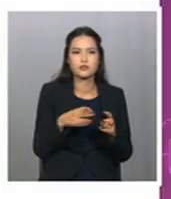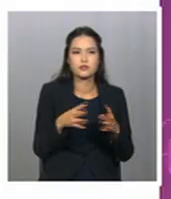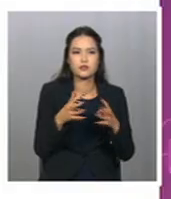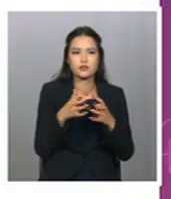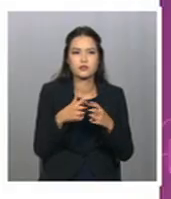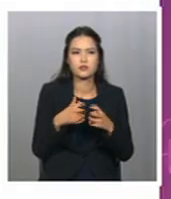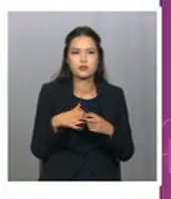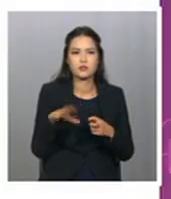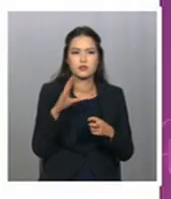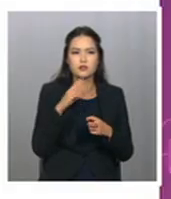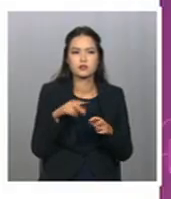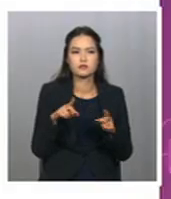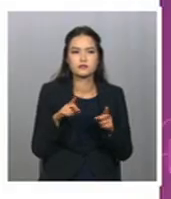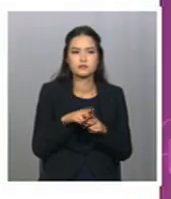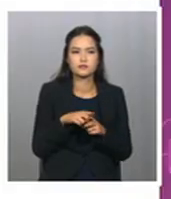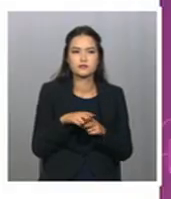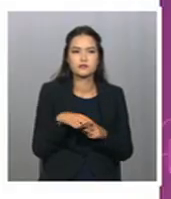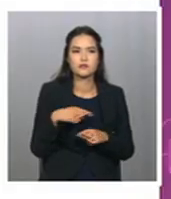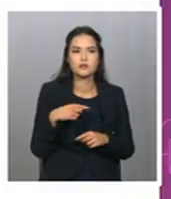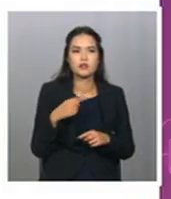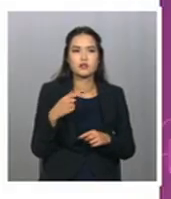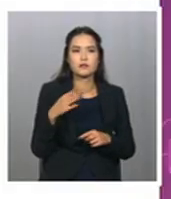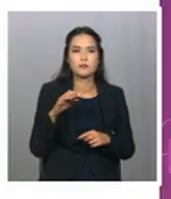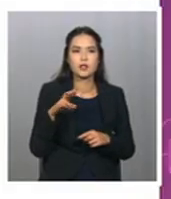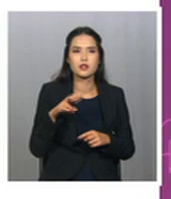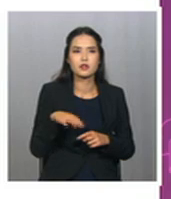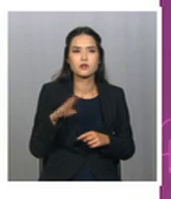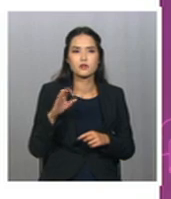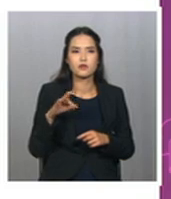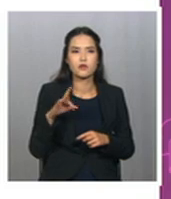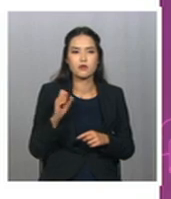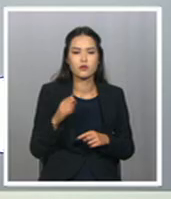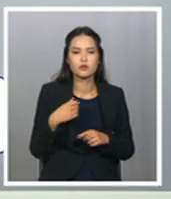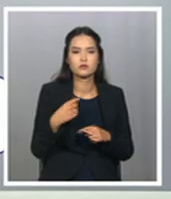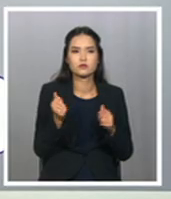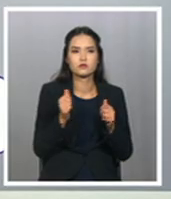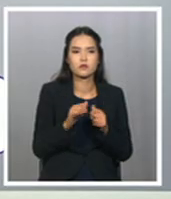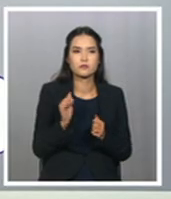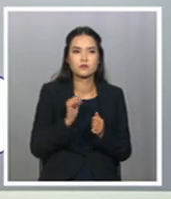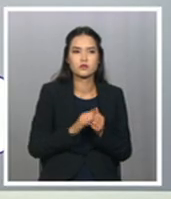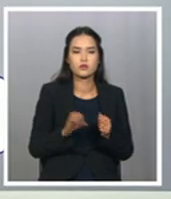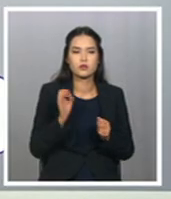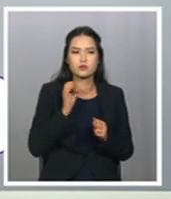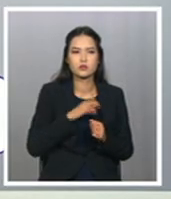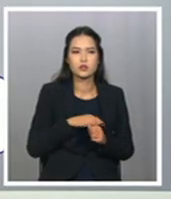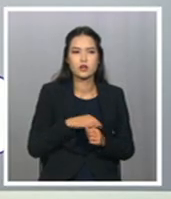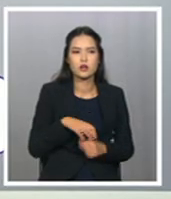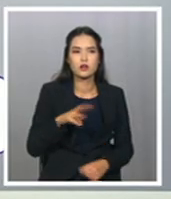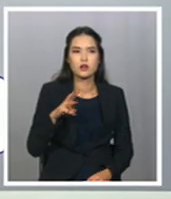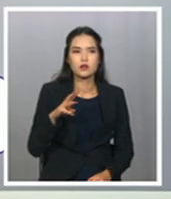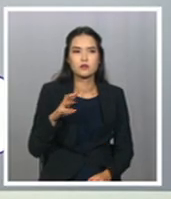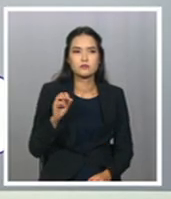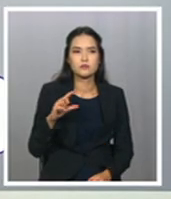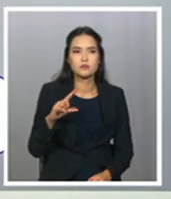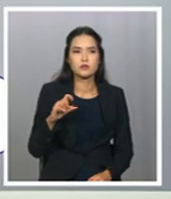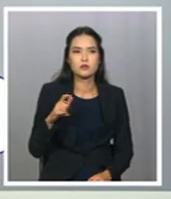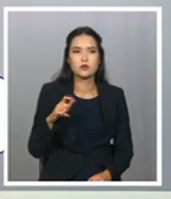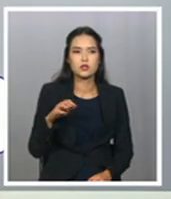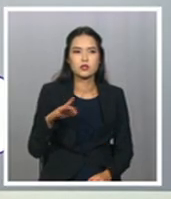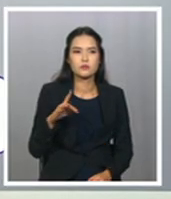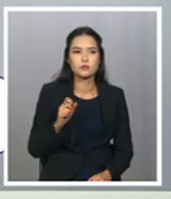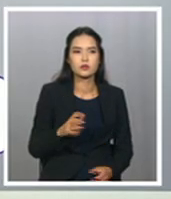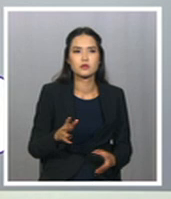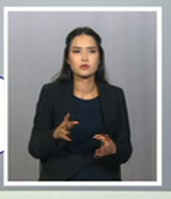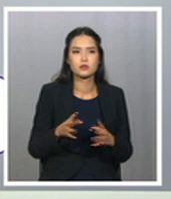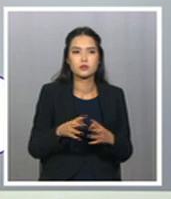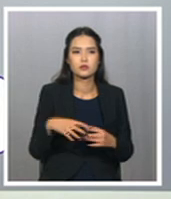отырады. Бұл Пеннет торы қазіргі уақытта да жиі қолданылады. Ал енді моногибридті будандастыру негізінде